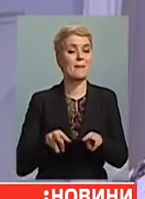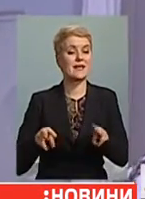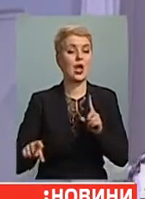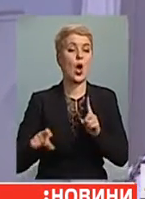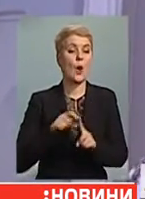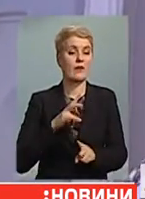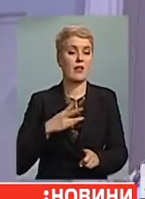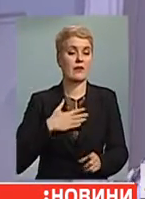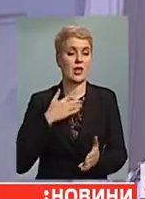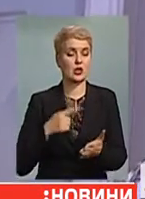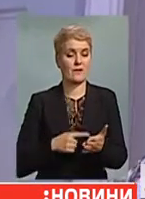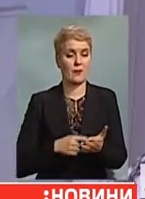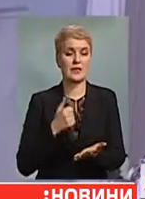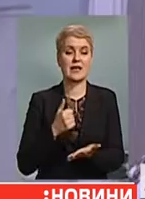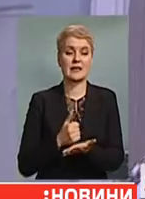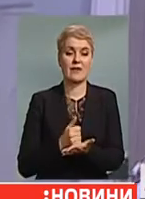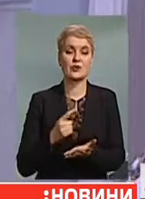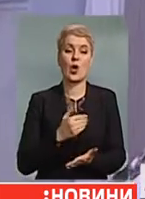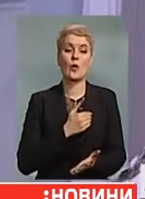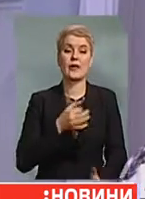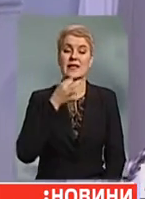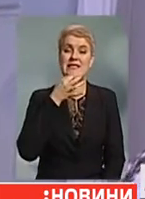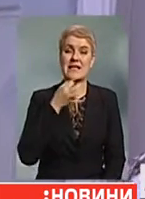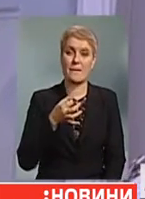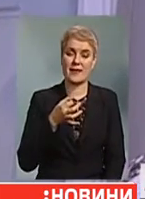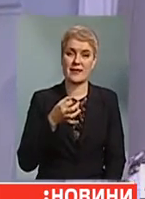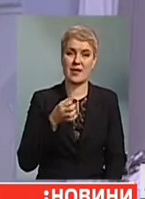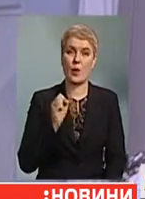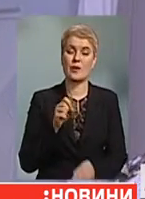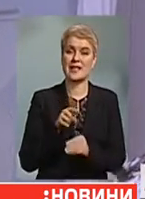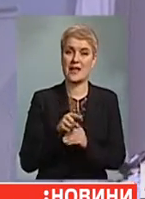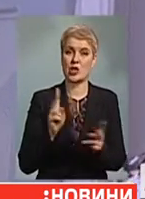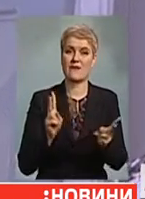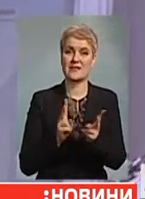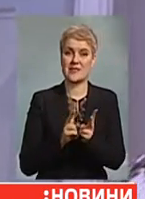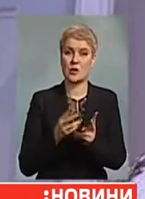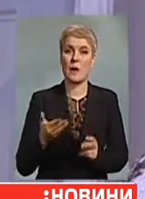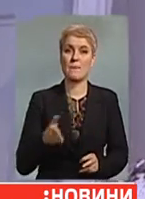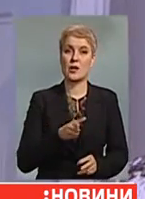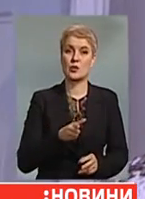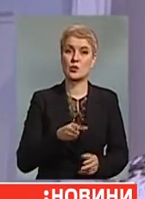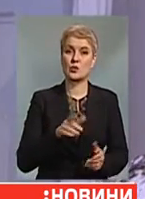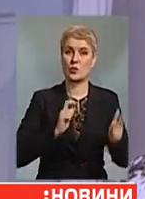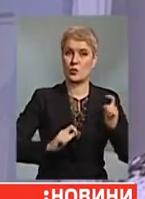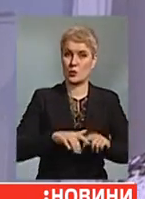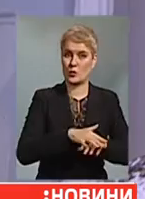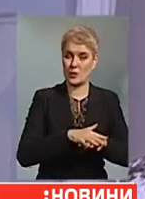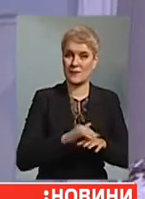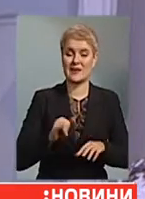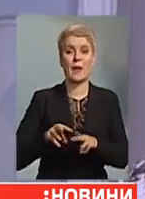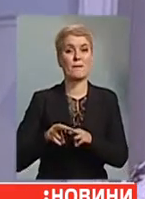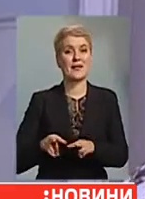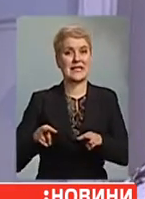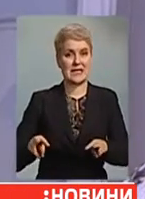відповів нам на наші питання. Головне, що от хотілося б замітити, що він назначив зустріч між представниками студентства і